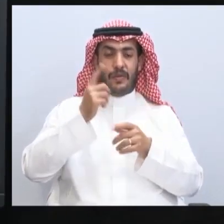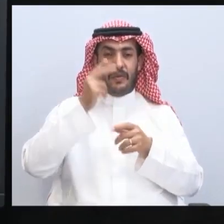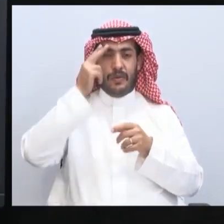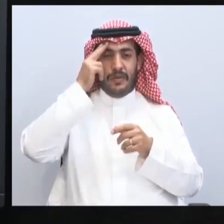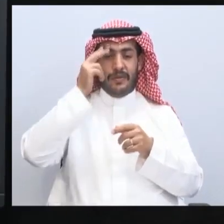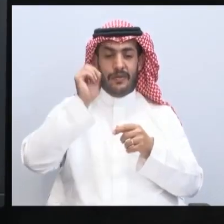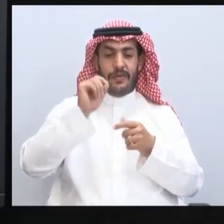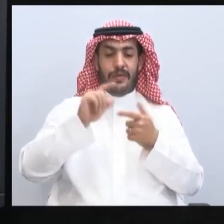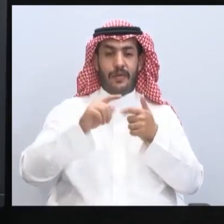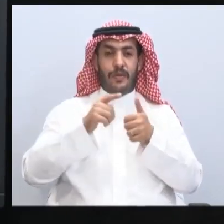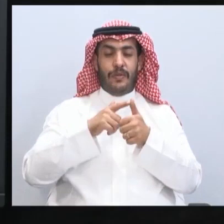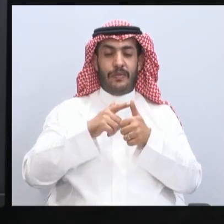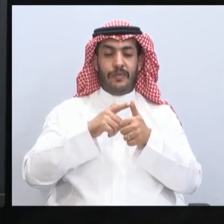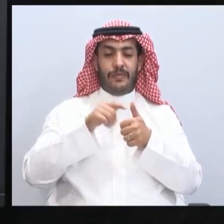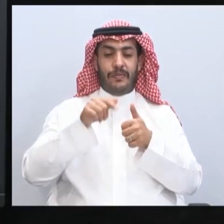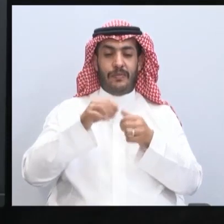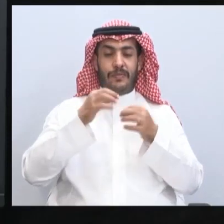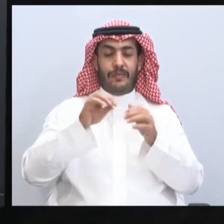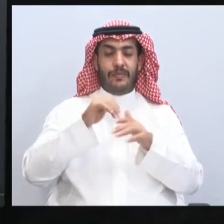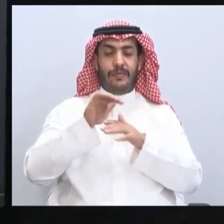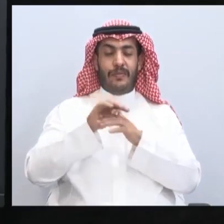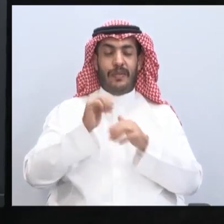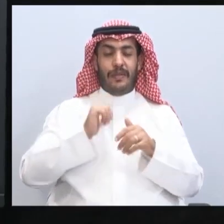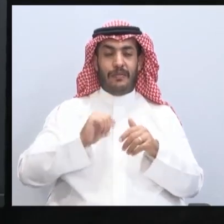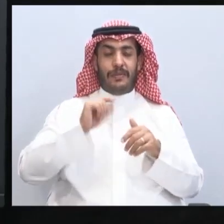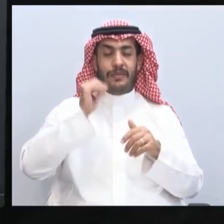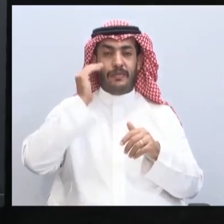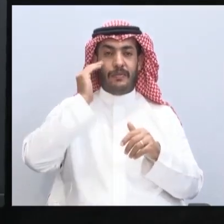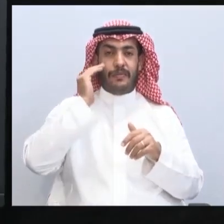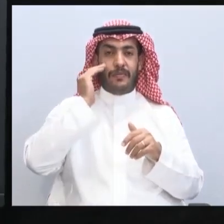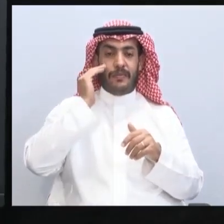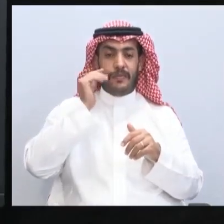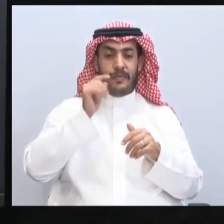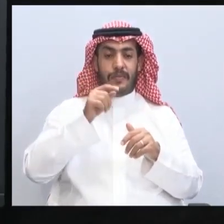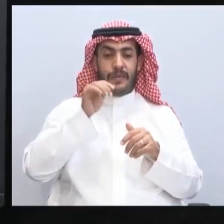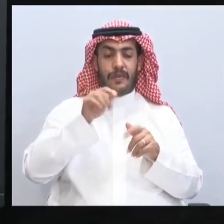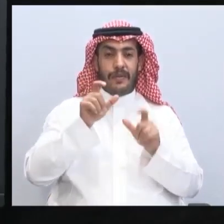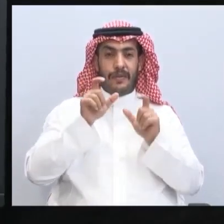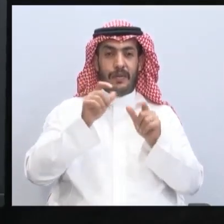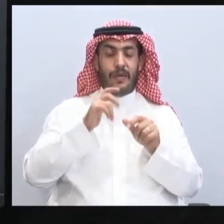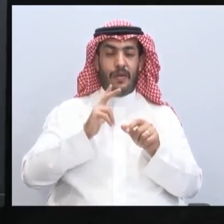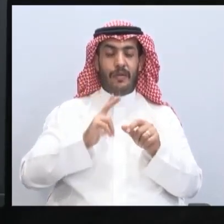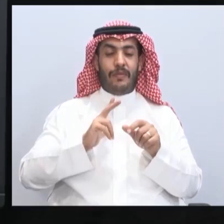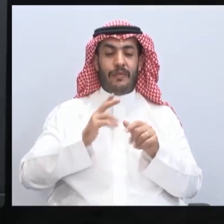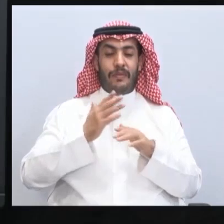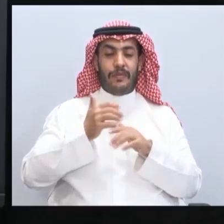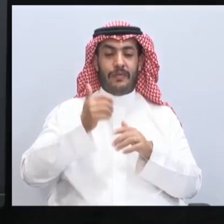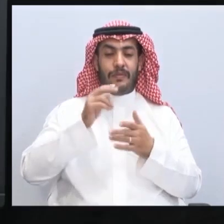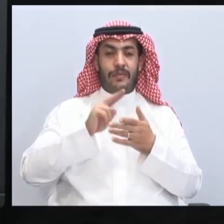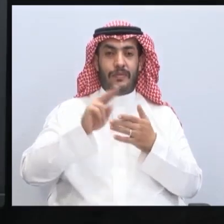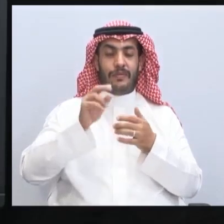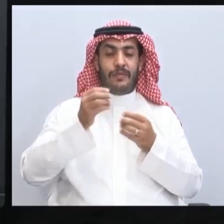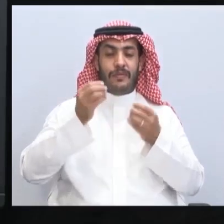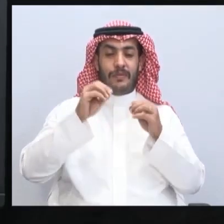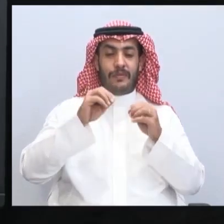السعوديه الاولى هذا كما ذكرت لكم ابنائي وبنات الطلاب لم يرق للمعتدي العثماني حيث ارسلت او